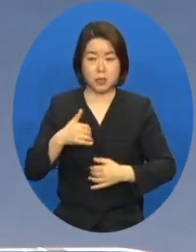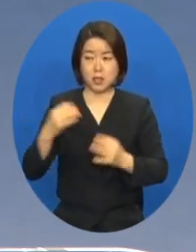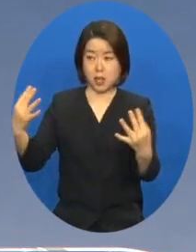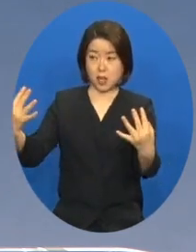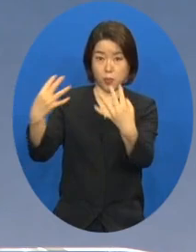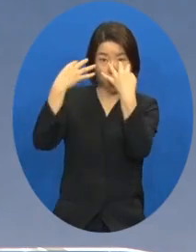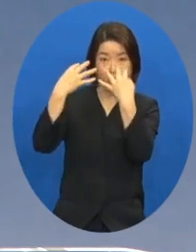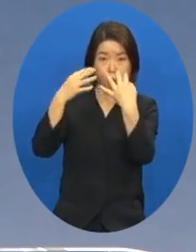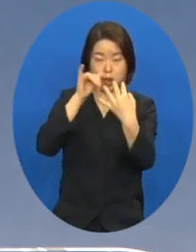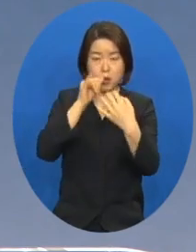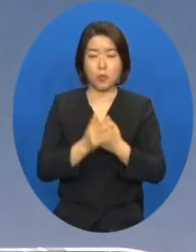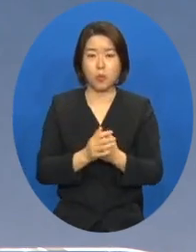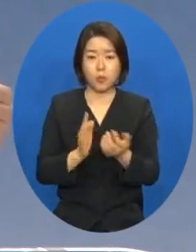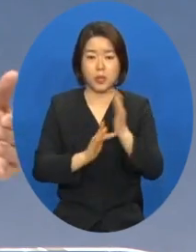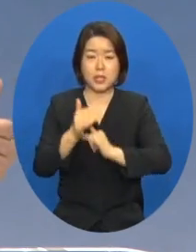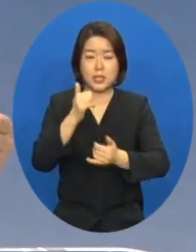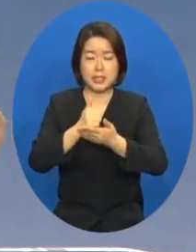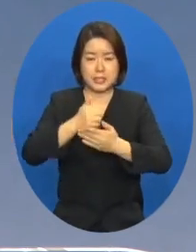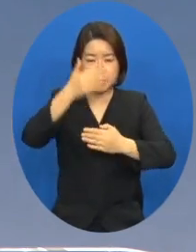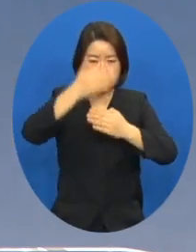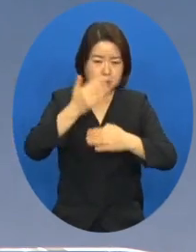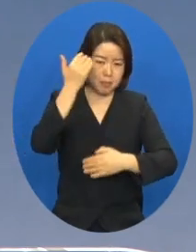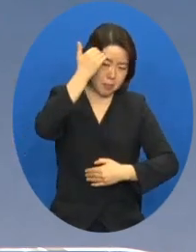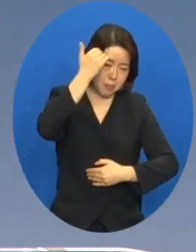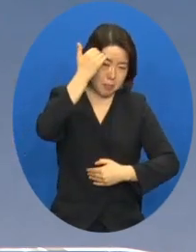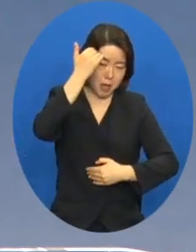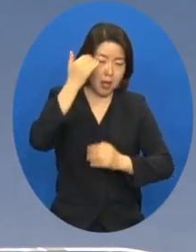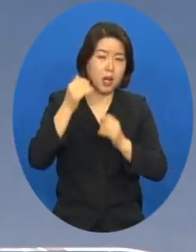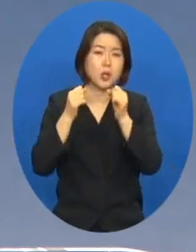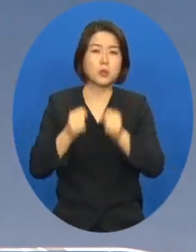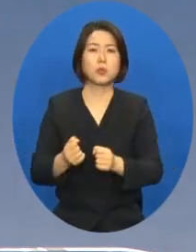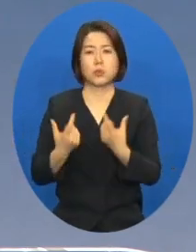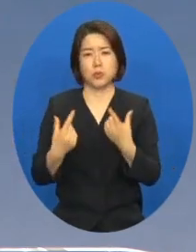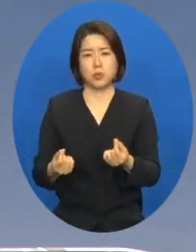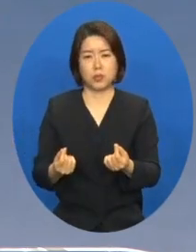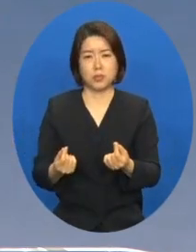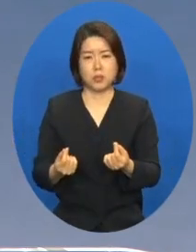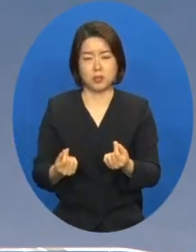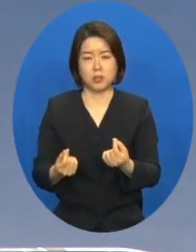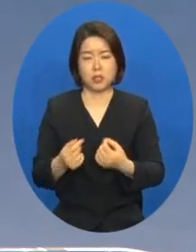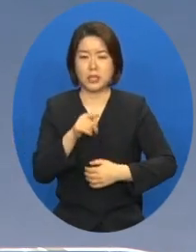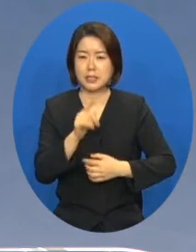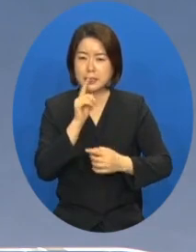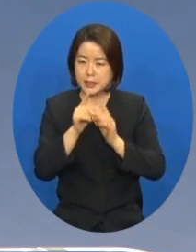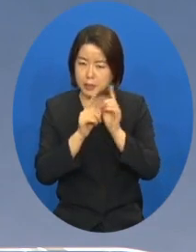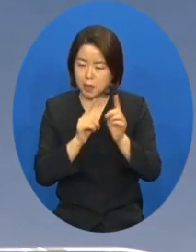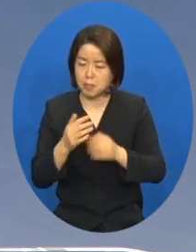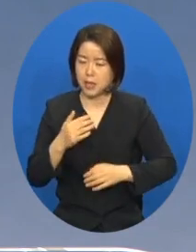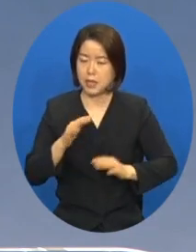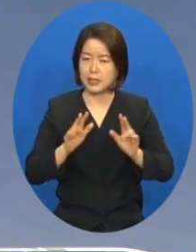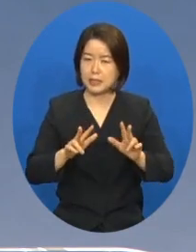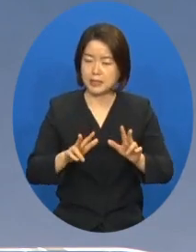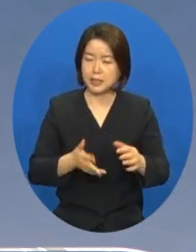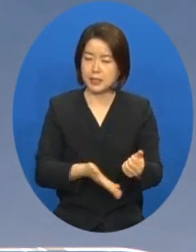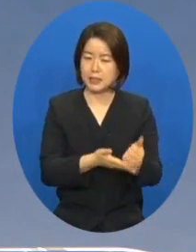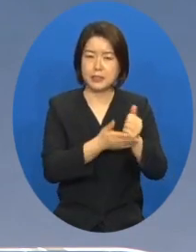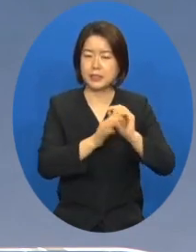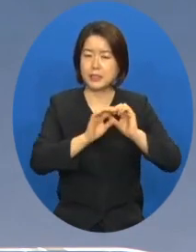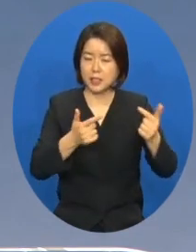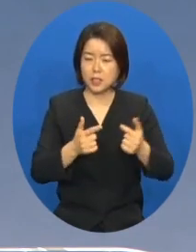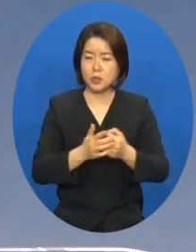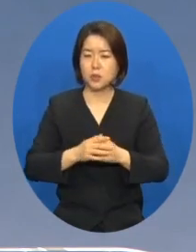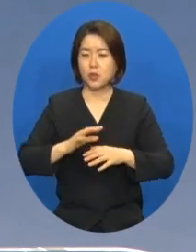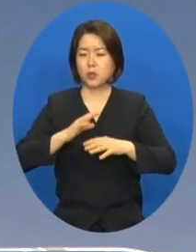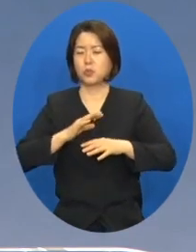하고 예수님을 제가 가로막고 있는 존재라는 뜻이니까 그런 말이 이제는 칭찬이 아니고 두려운